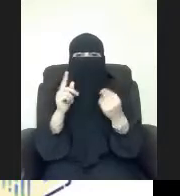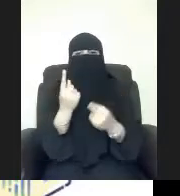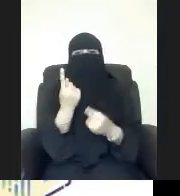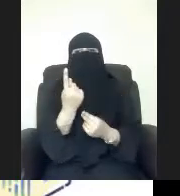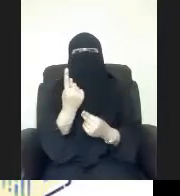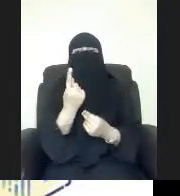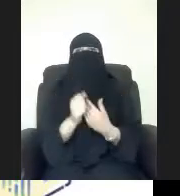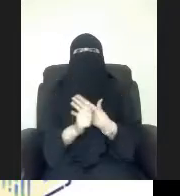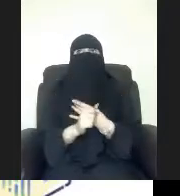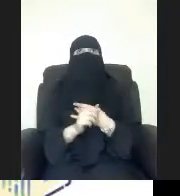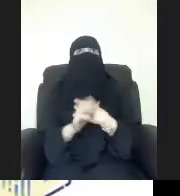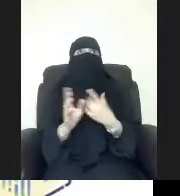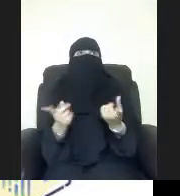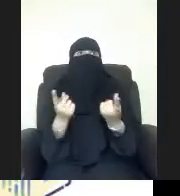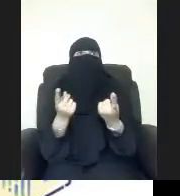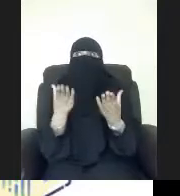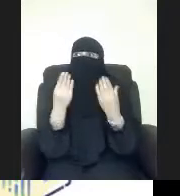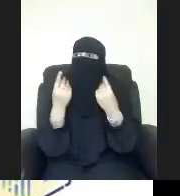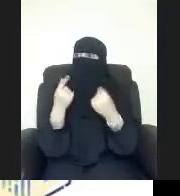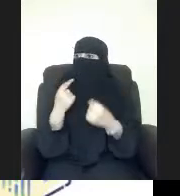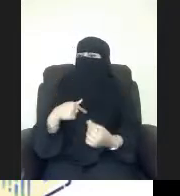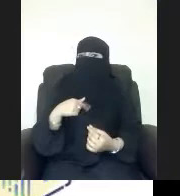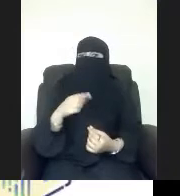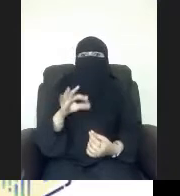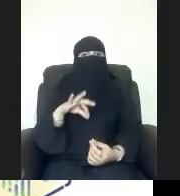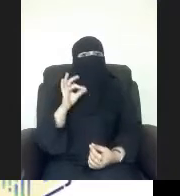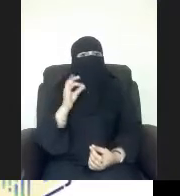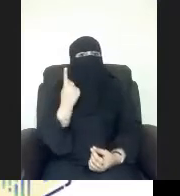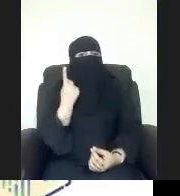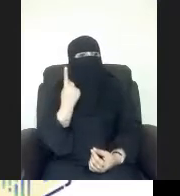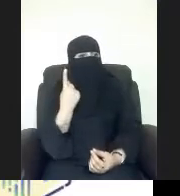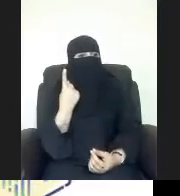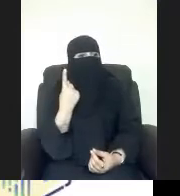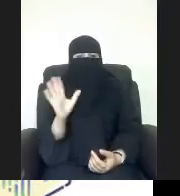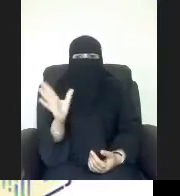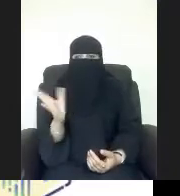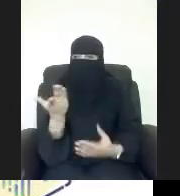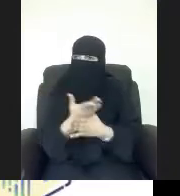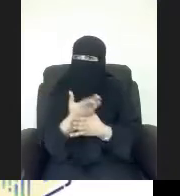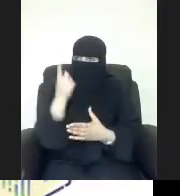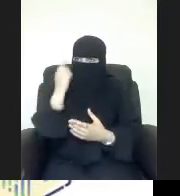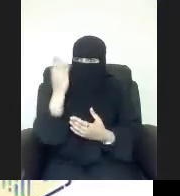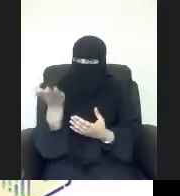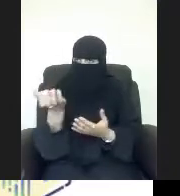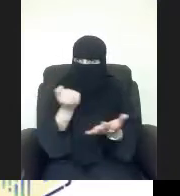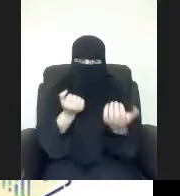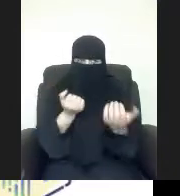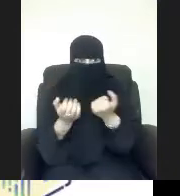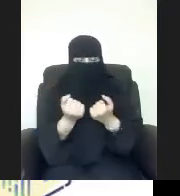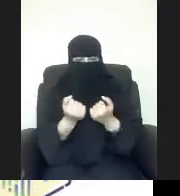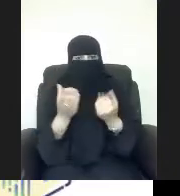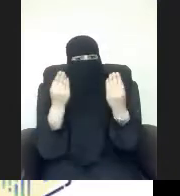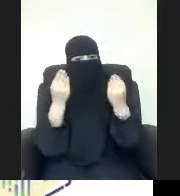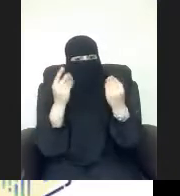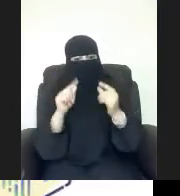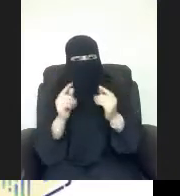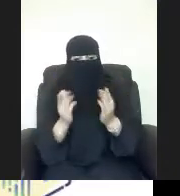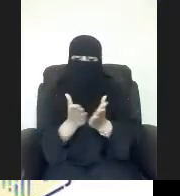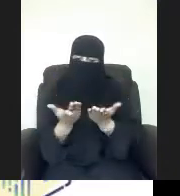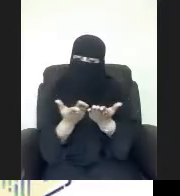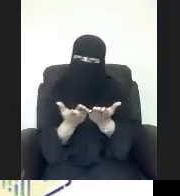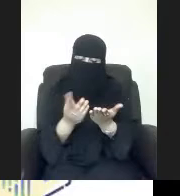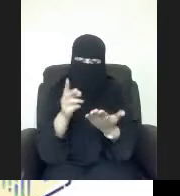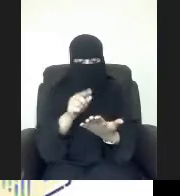أتعلم ذاتيا بالحصول على المقاطع الفيديو والحصول على التغذية الراجعة لنفسي، وبنفس الوقت أستطيع يكون تيسير جماعي في